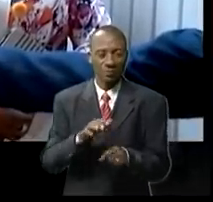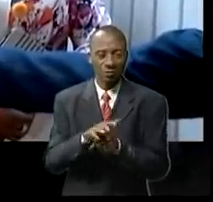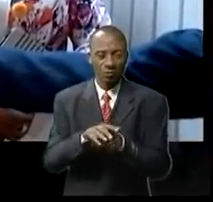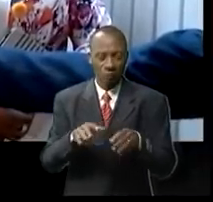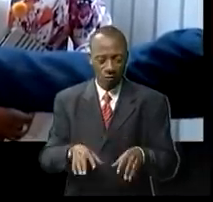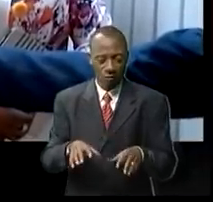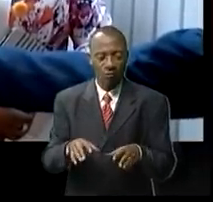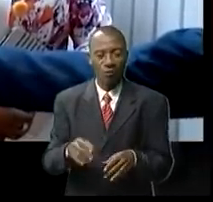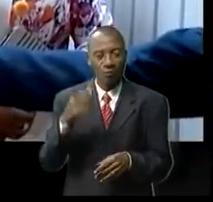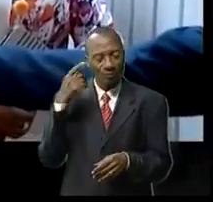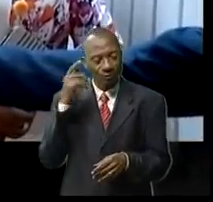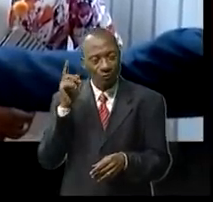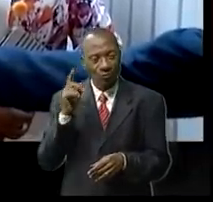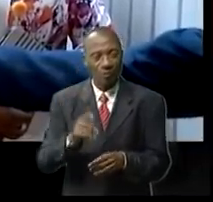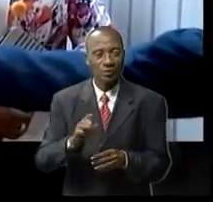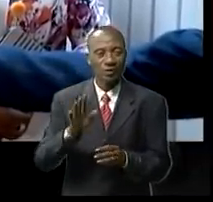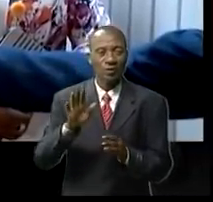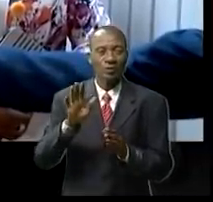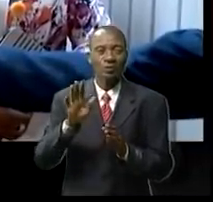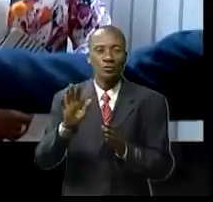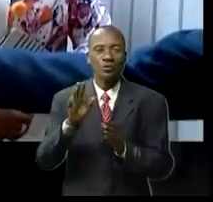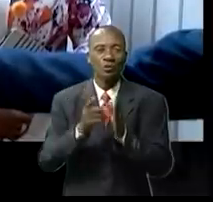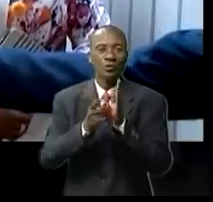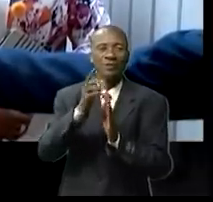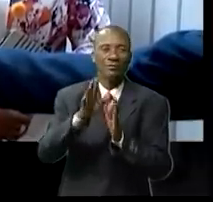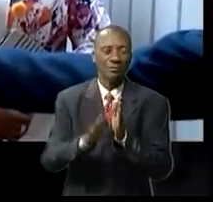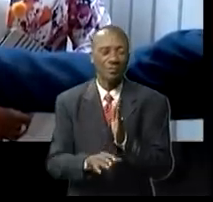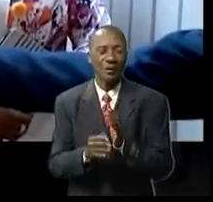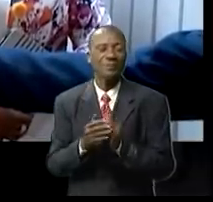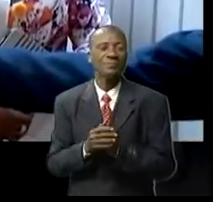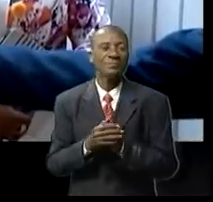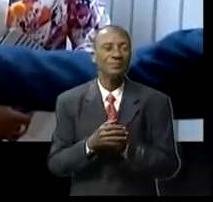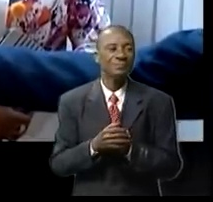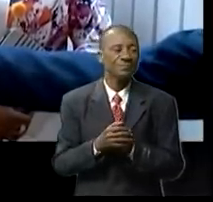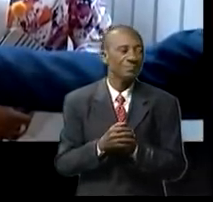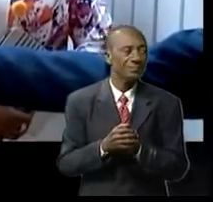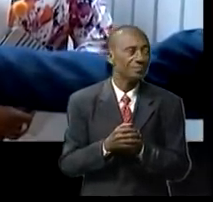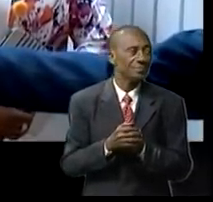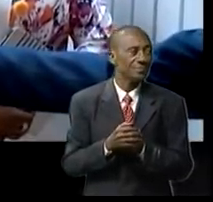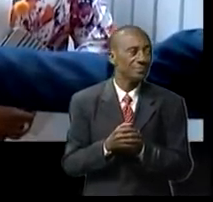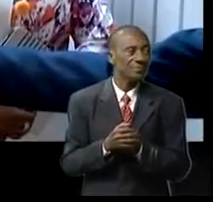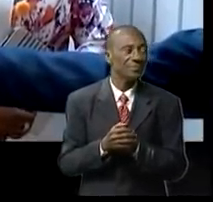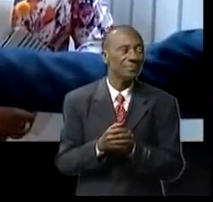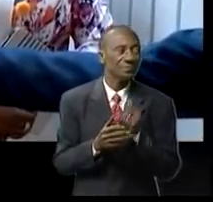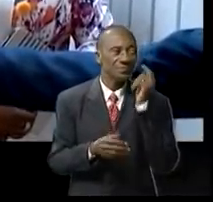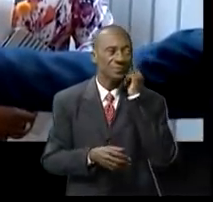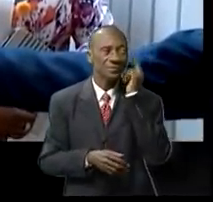à Goma sur les résultats du volcan. Donc nous sommes là pour